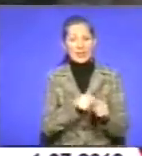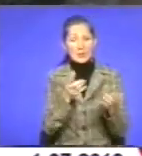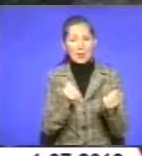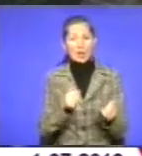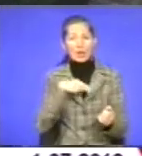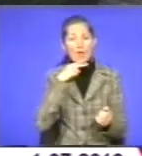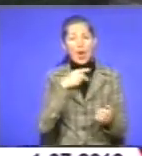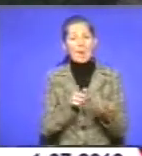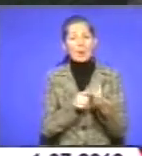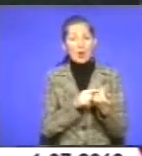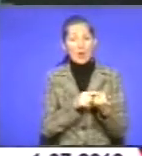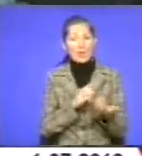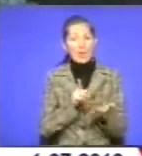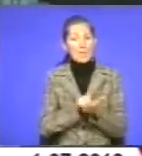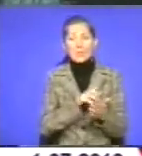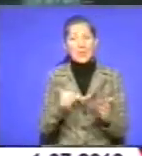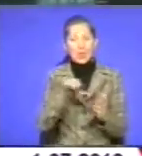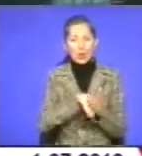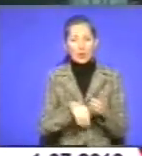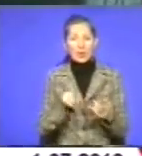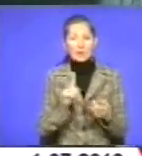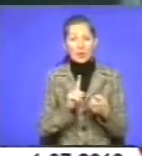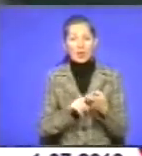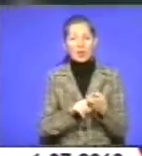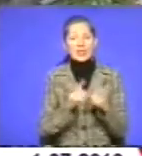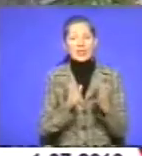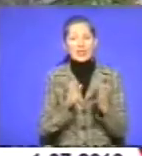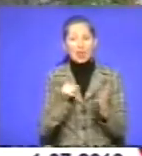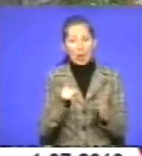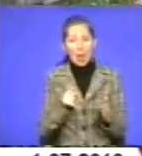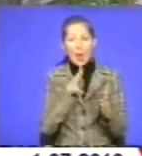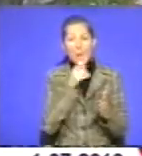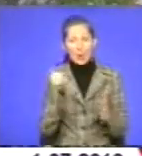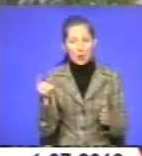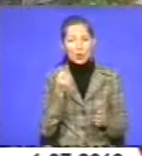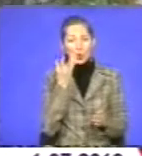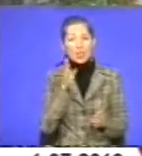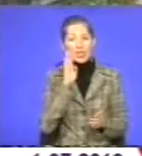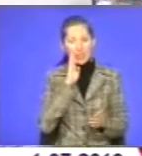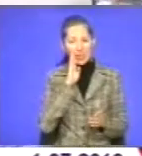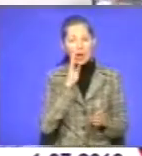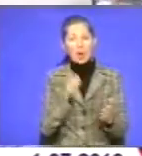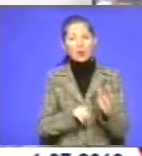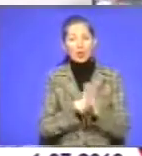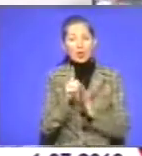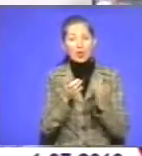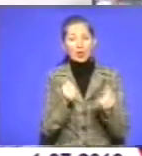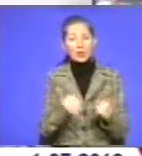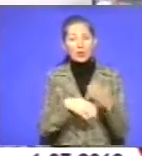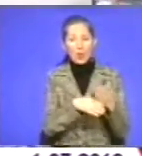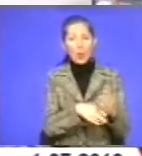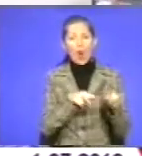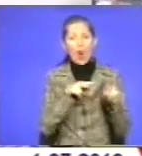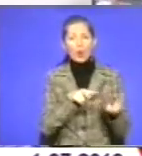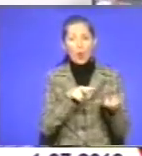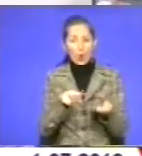входила. Прилучили лише той період, коли жінка починала отримувати допомогу у догляді за дитиною. Відповідно, якщо ж